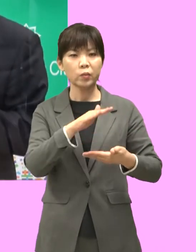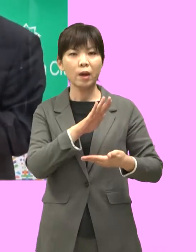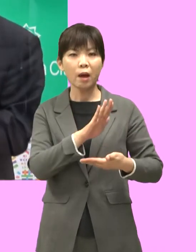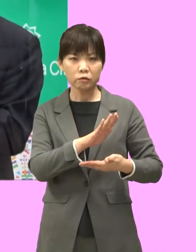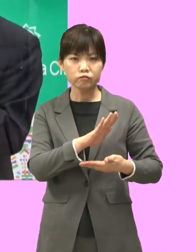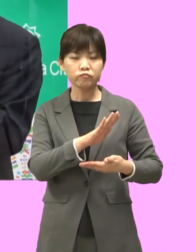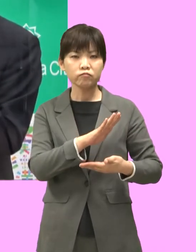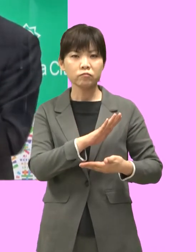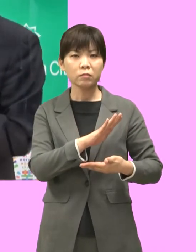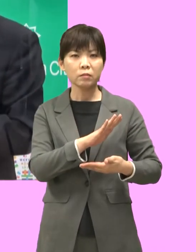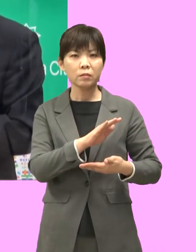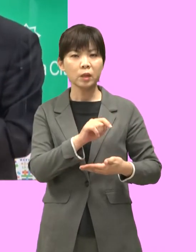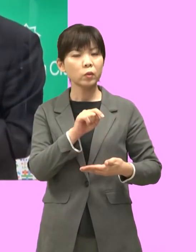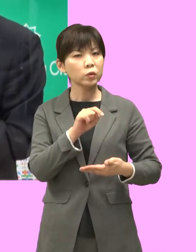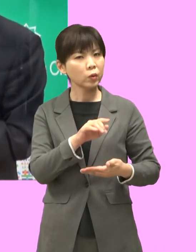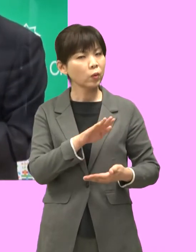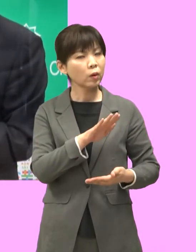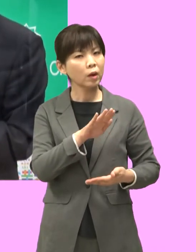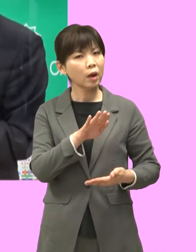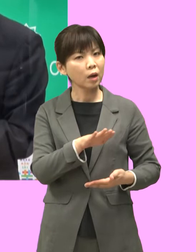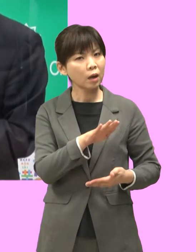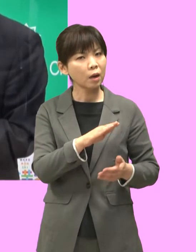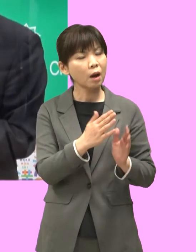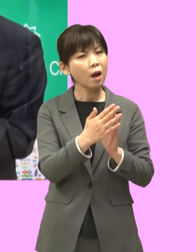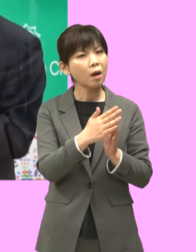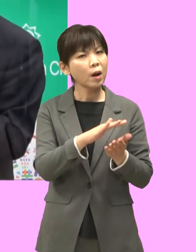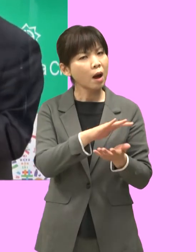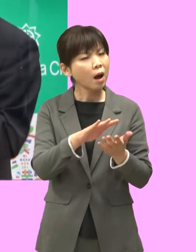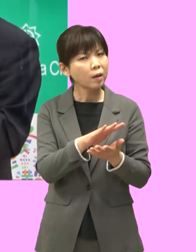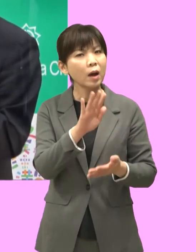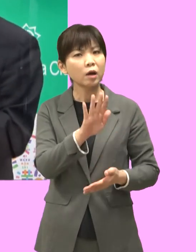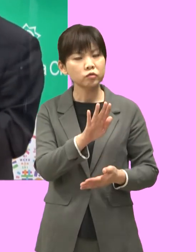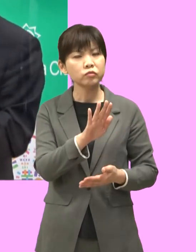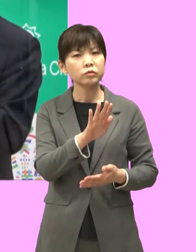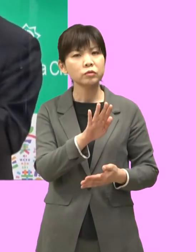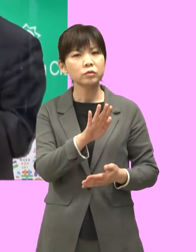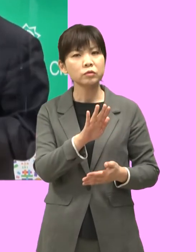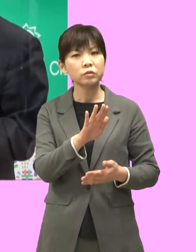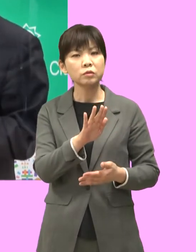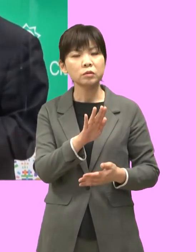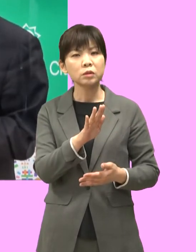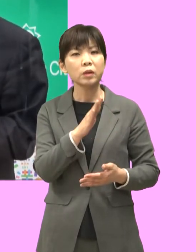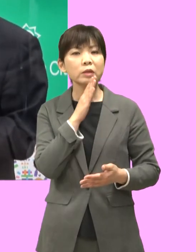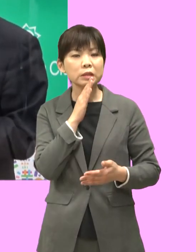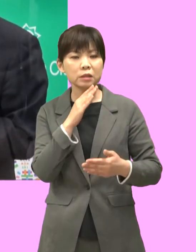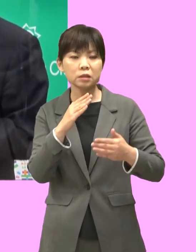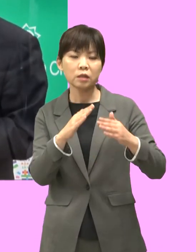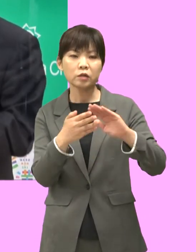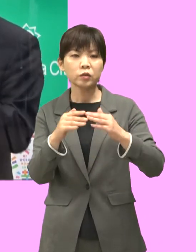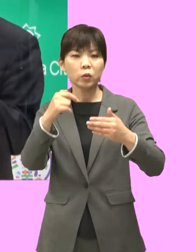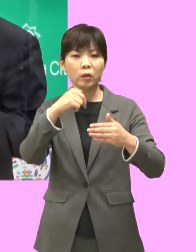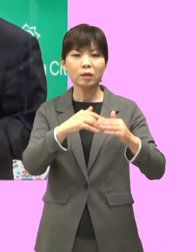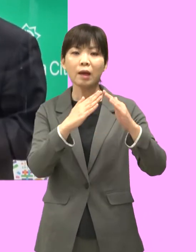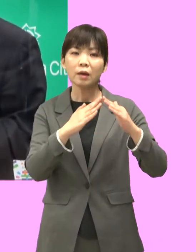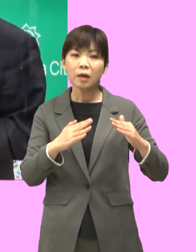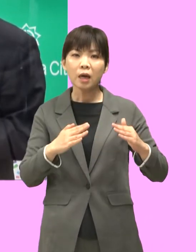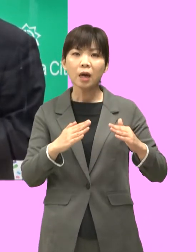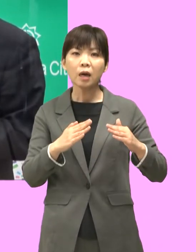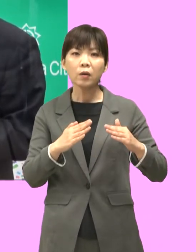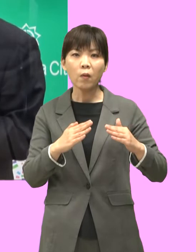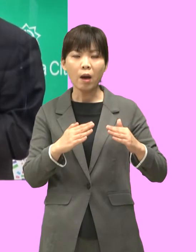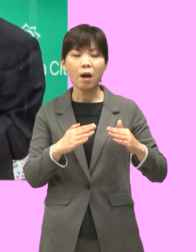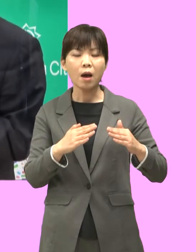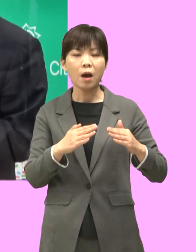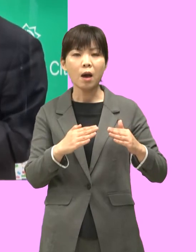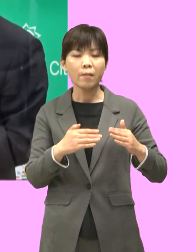そこの位置づけがあまり明確じゃないんで、まあ、町内会はでもね、基本的にその町内の公的な